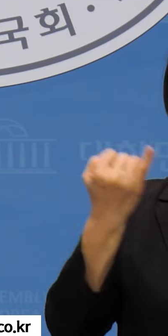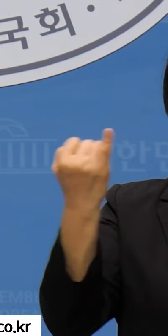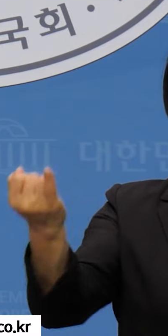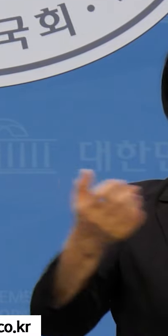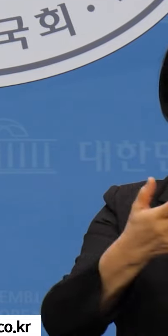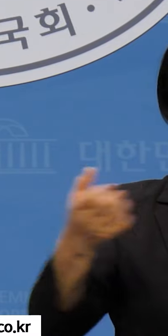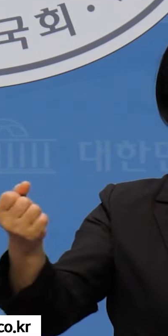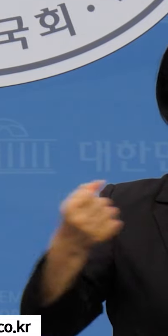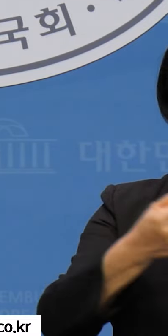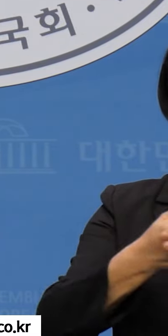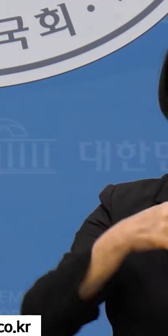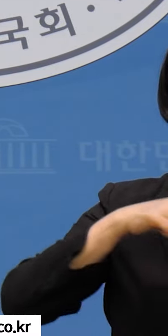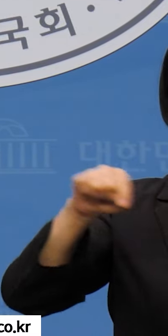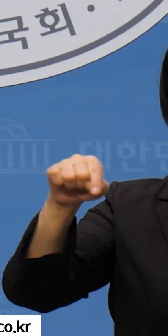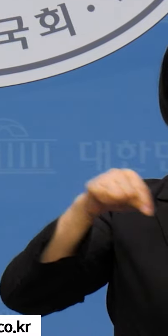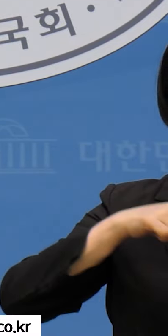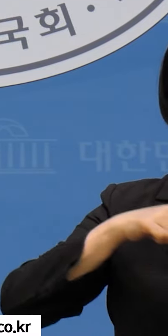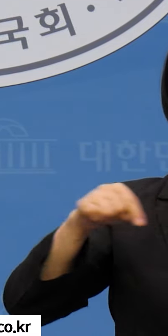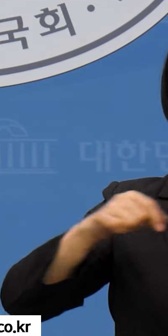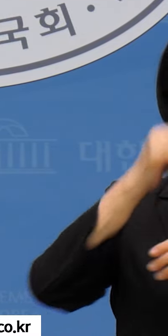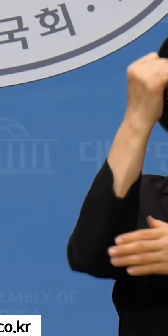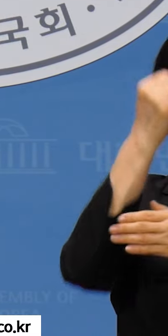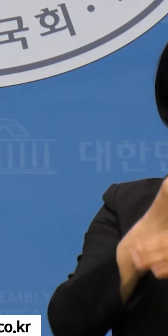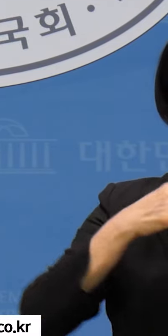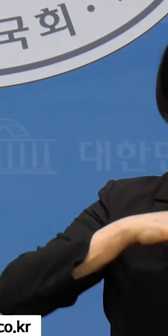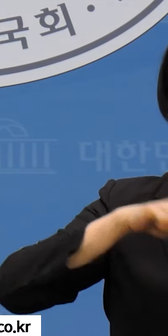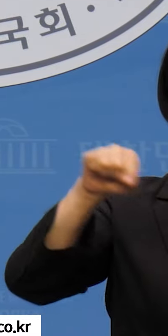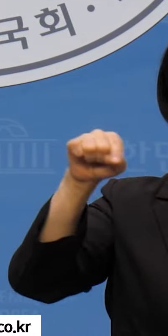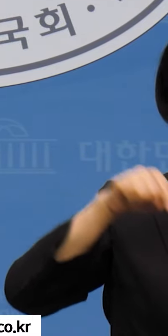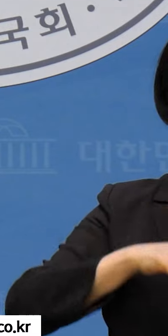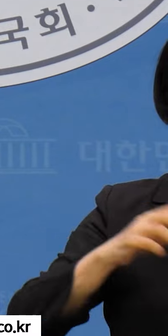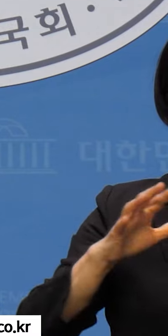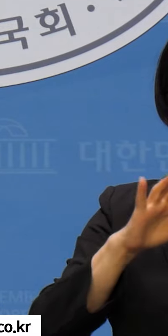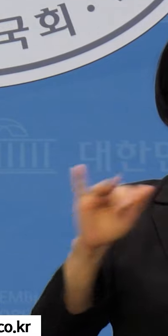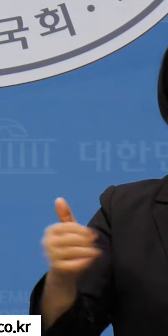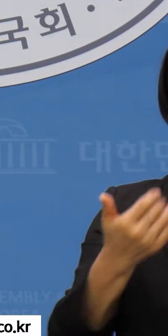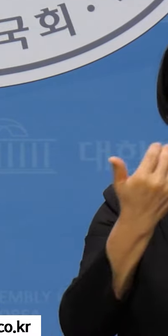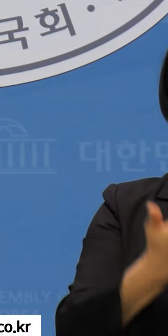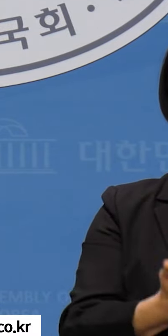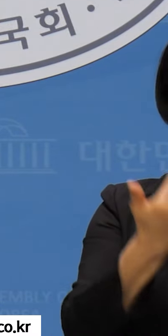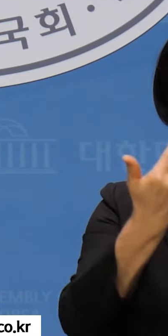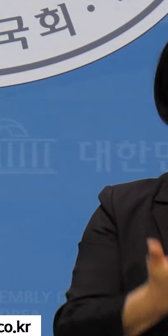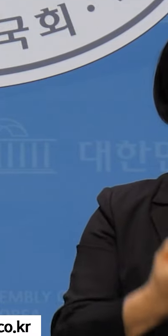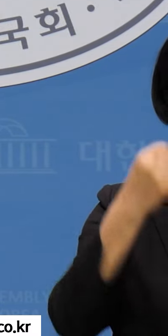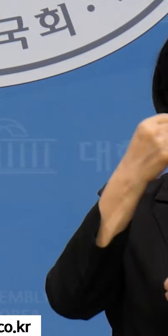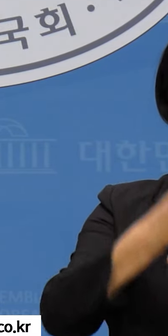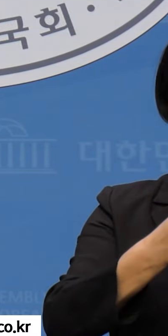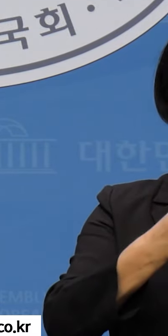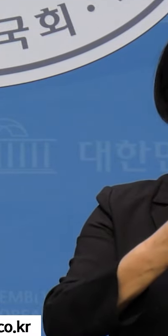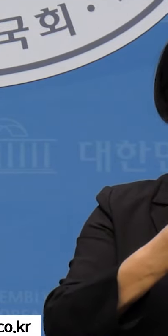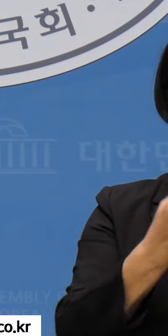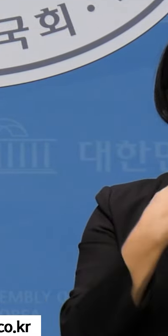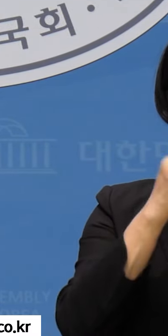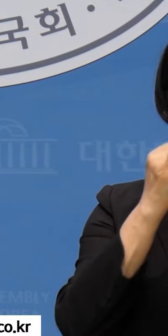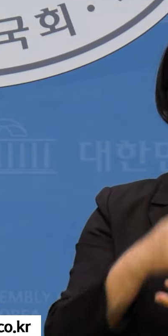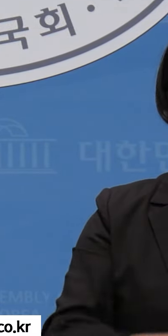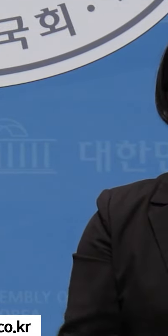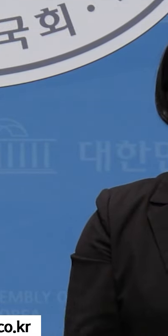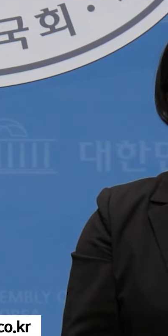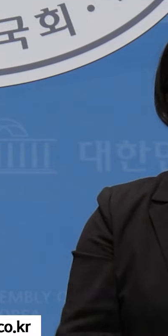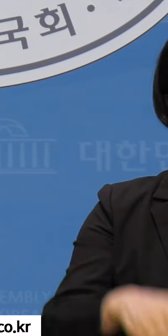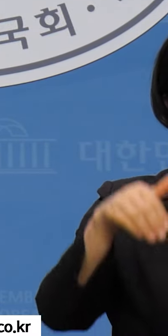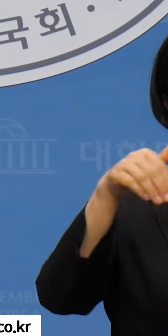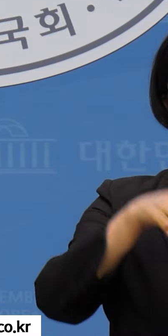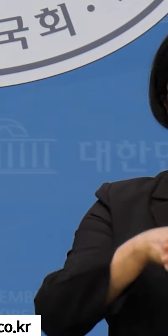세대를 갈라치는 분열 정치, 낡은 정치로 국민 갈등을 야기한 바 있습니다.